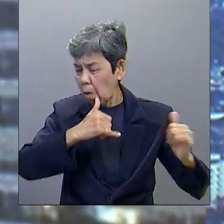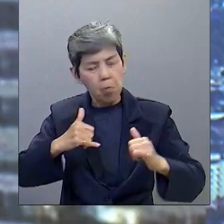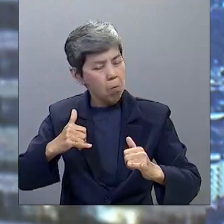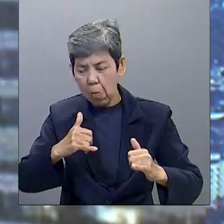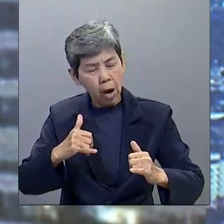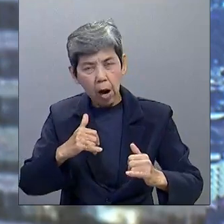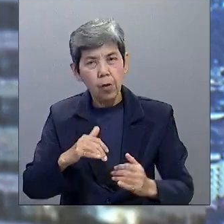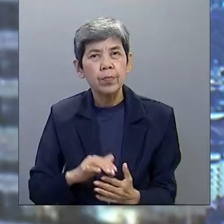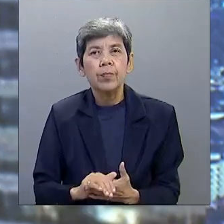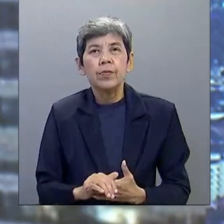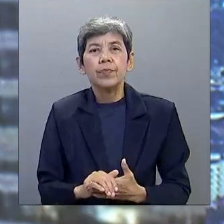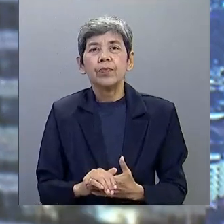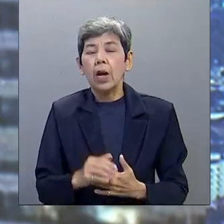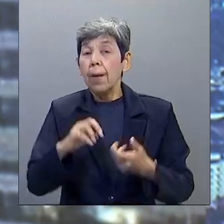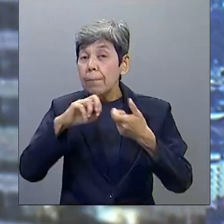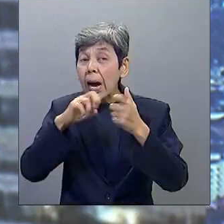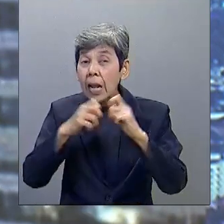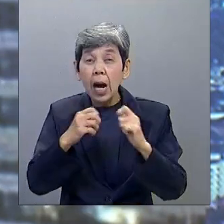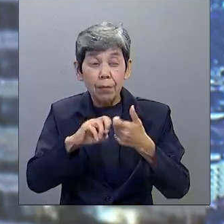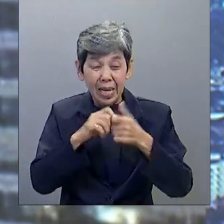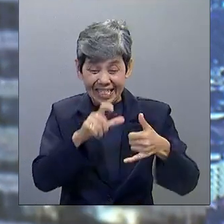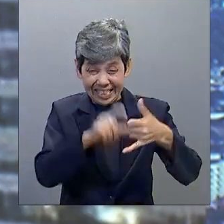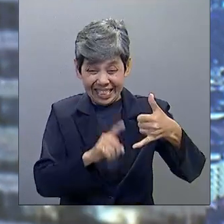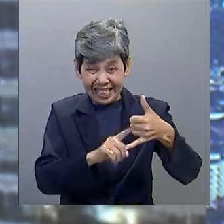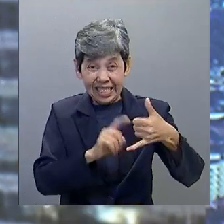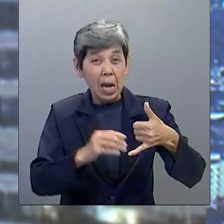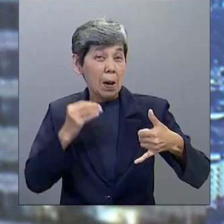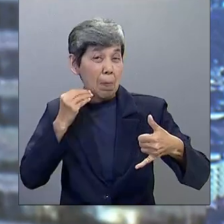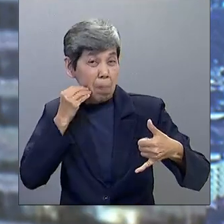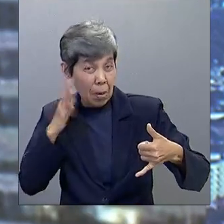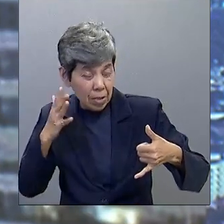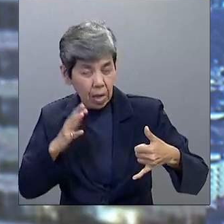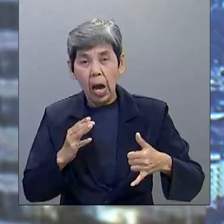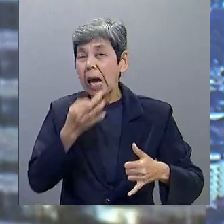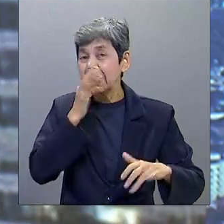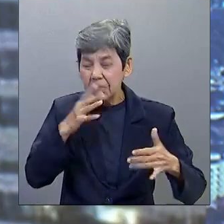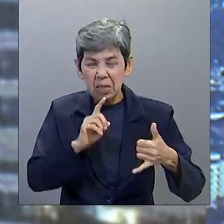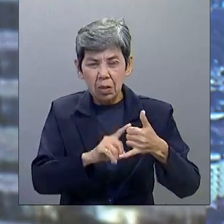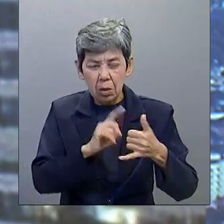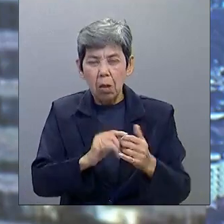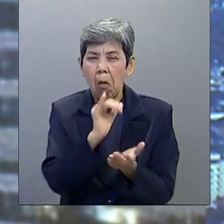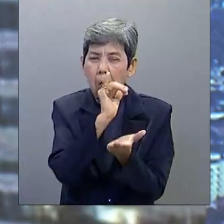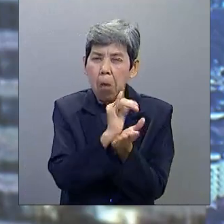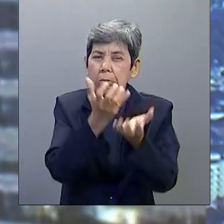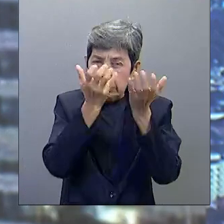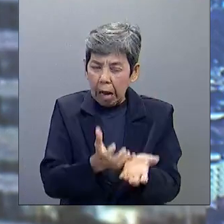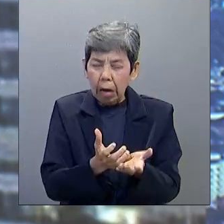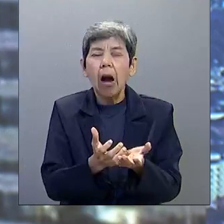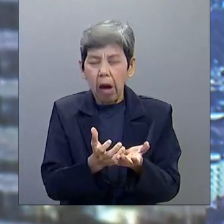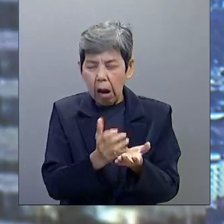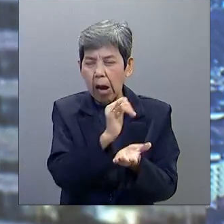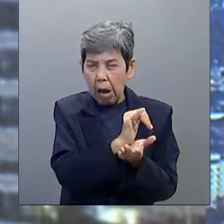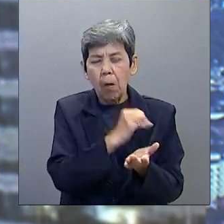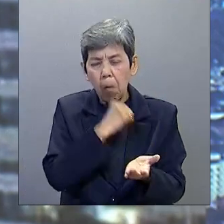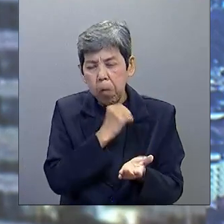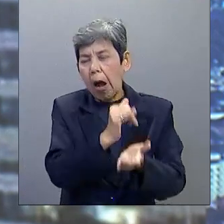ต่างๆแล้วก็ประเด็นปัญหาคนไร้ที่พึ่งนะวันนี้อาจจะไม่ใช่แค่คนไร้บ้านข้างนอกแต่จะเป็นผู้ป่วยติดเตียงผู้สูงอายุที่ถูกทอดทิ้งอีกเราจะ